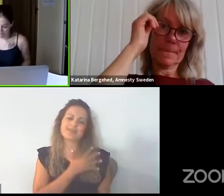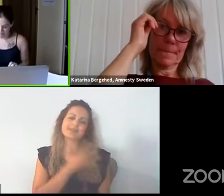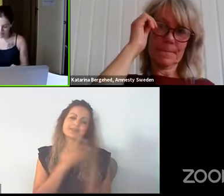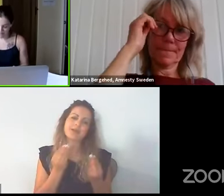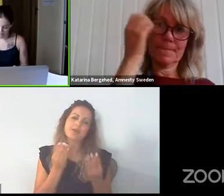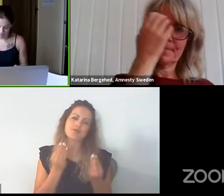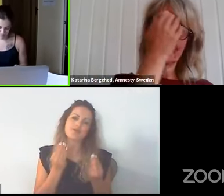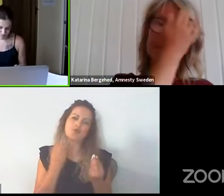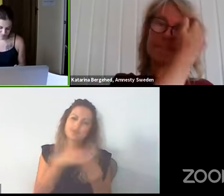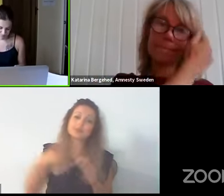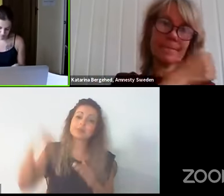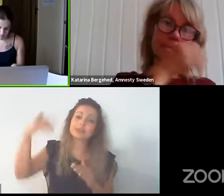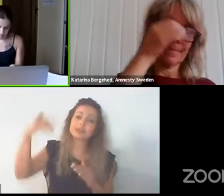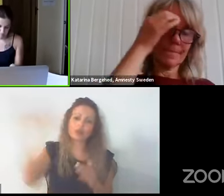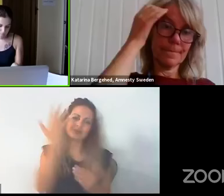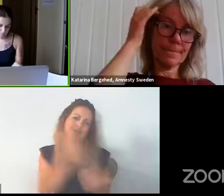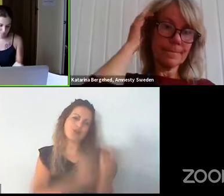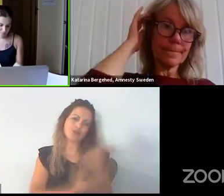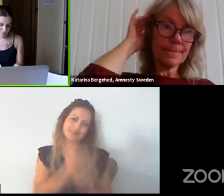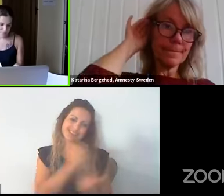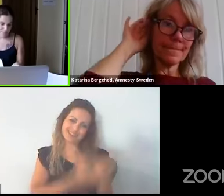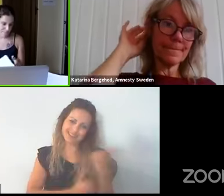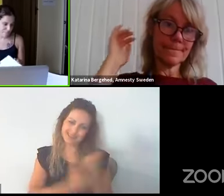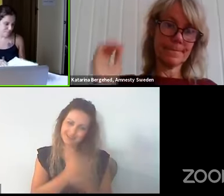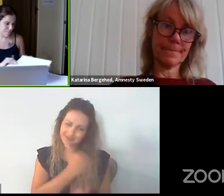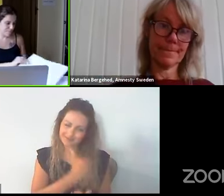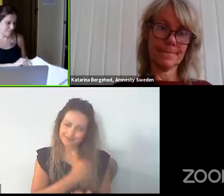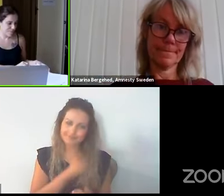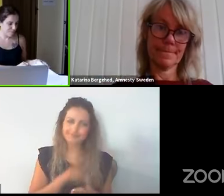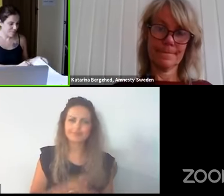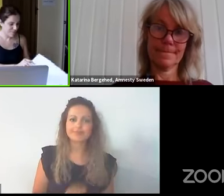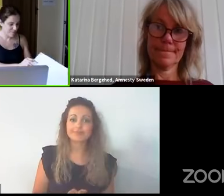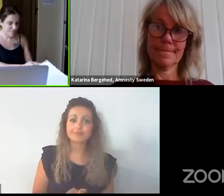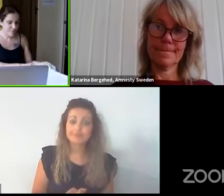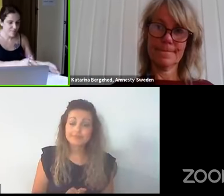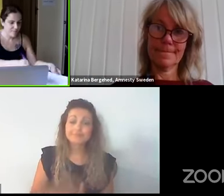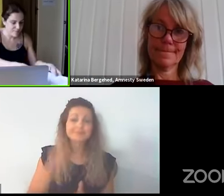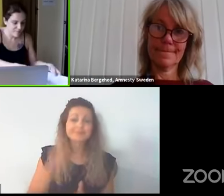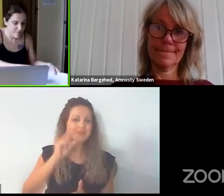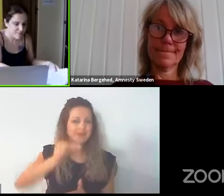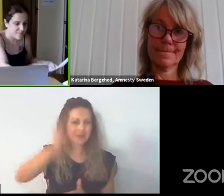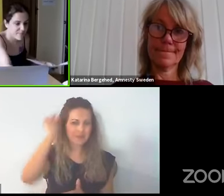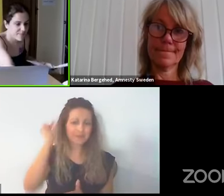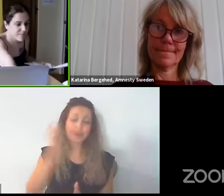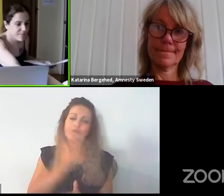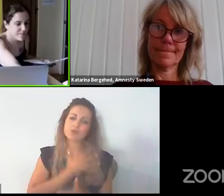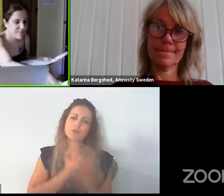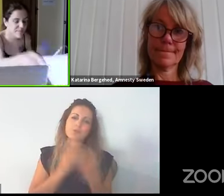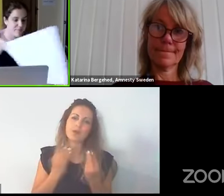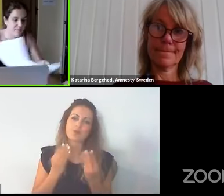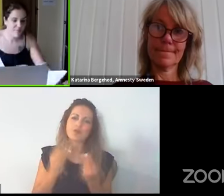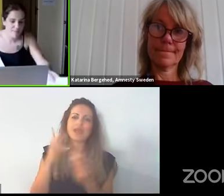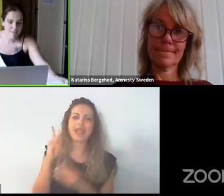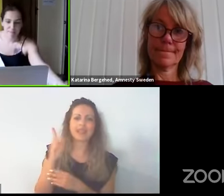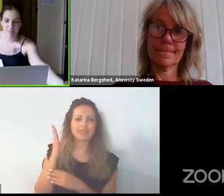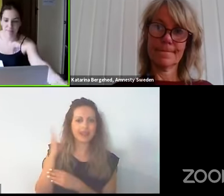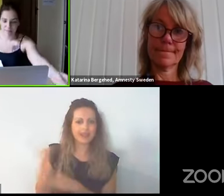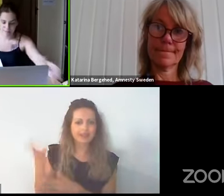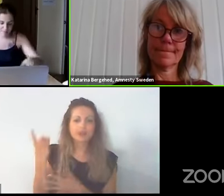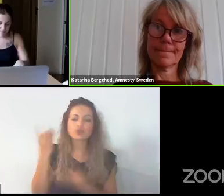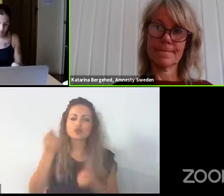συνέχεια. Ευχαριστούμε εμείς πάρα πολύ την Καταρίνα για την πραγματικά διαφωτιστική τοποθέτησή